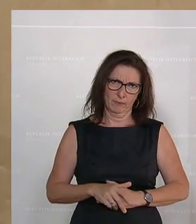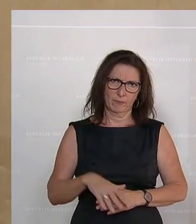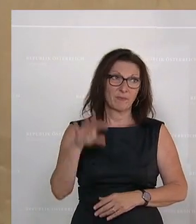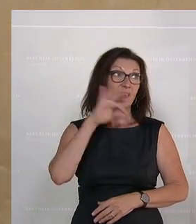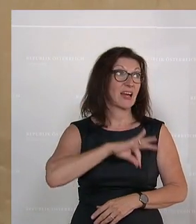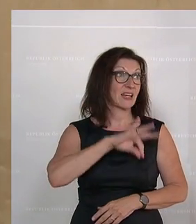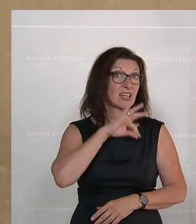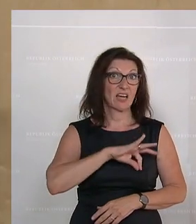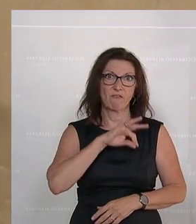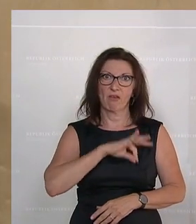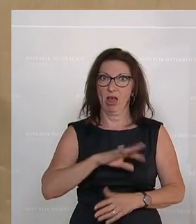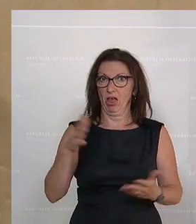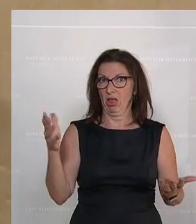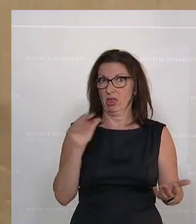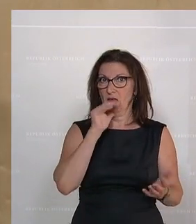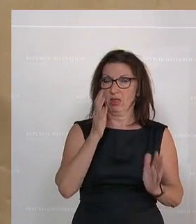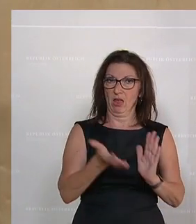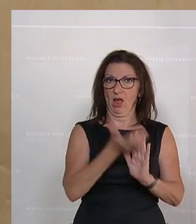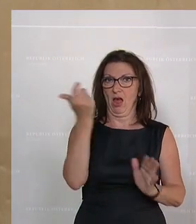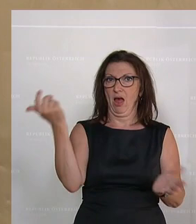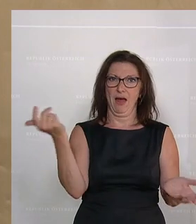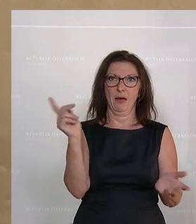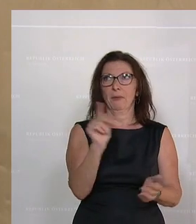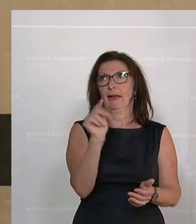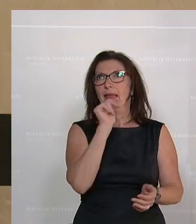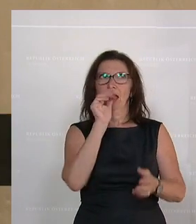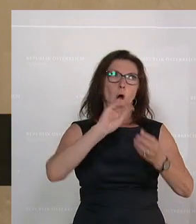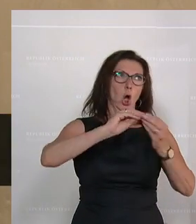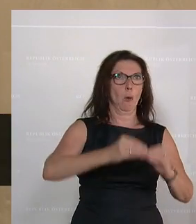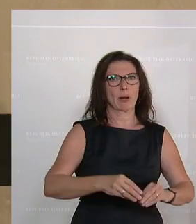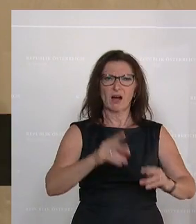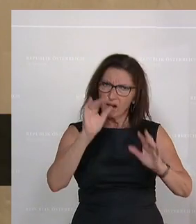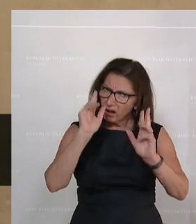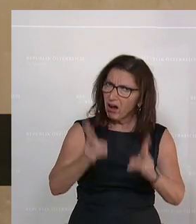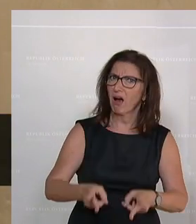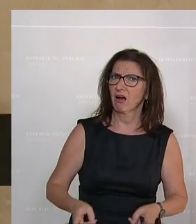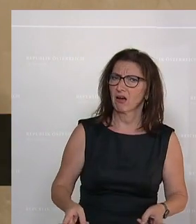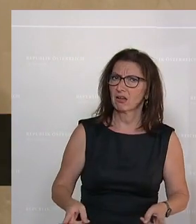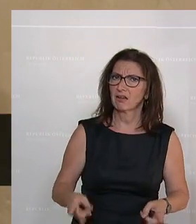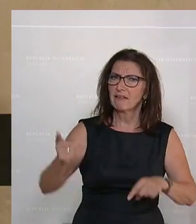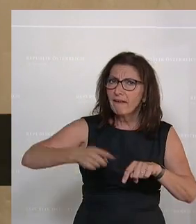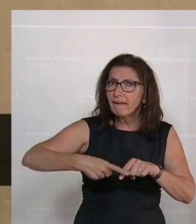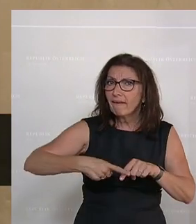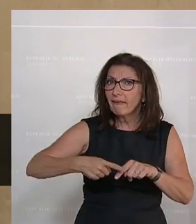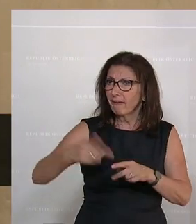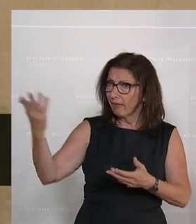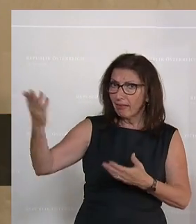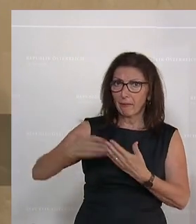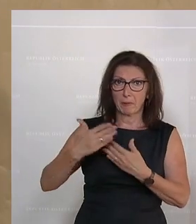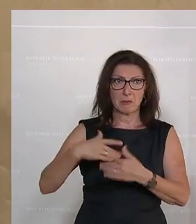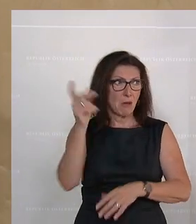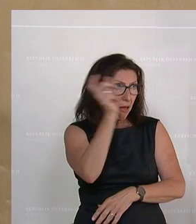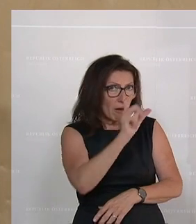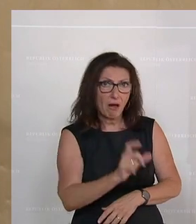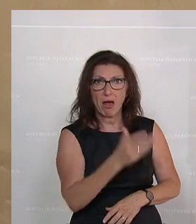abschöpfen wir hören aber das geht nicht das ist zu kompliziert obwohl es geht griechenland hat es vorgezeigt italien hat es